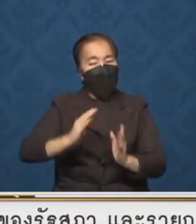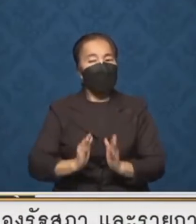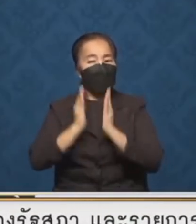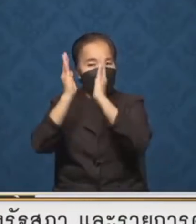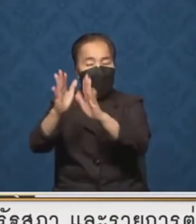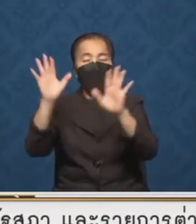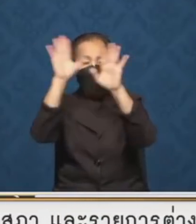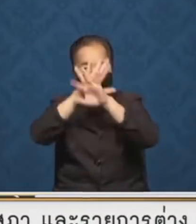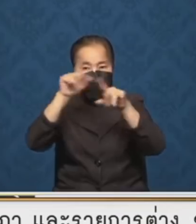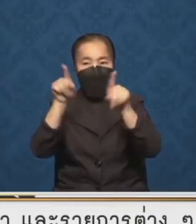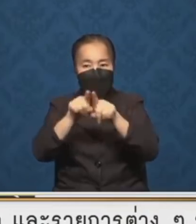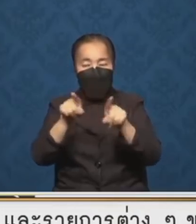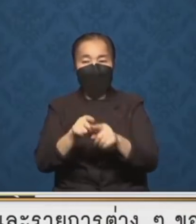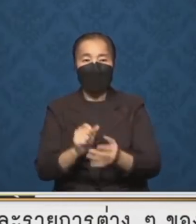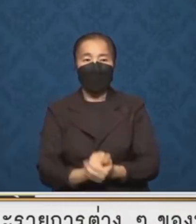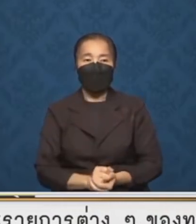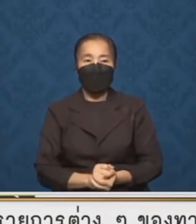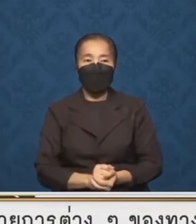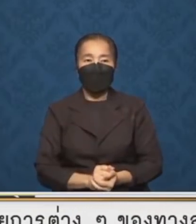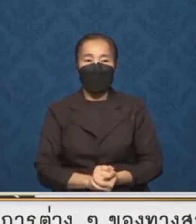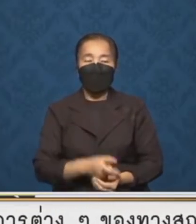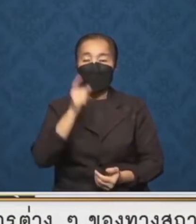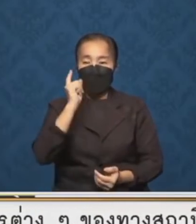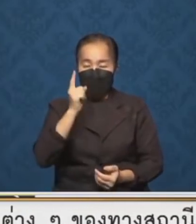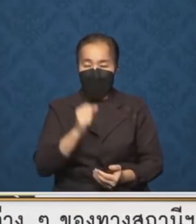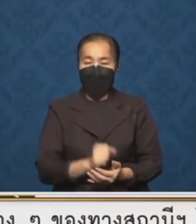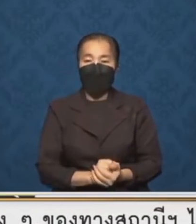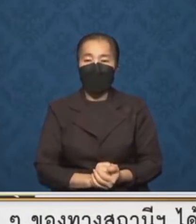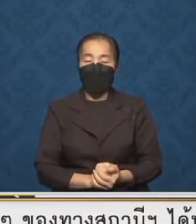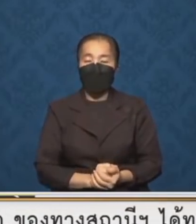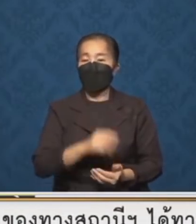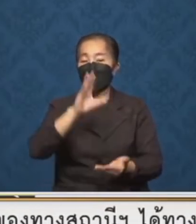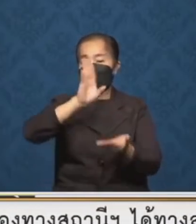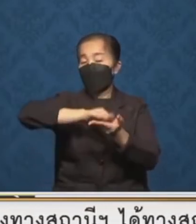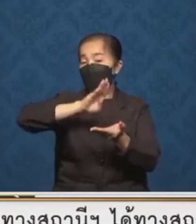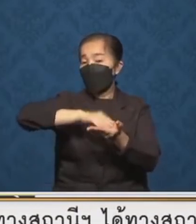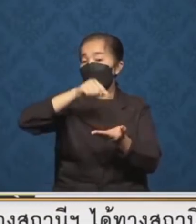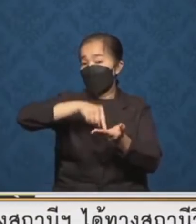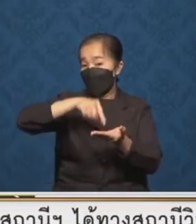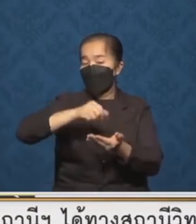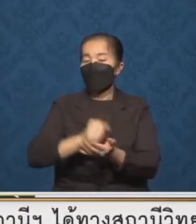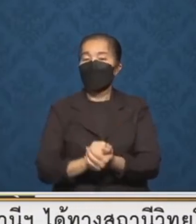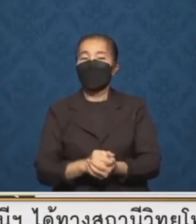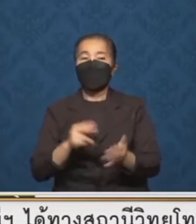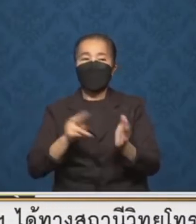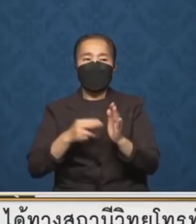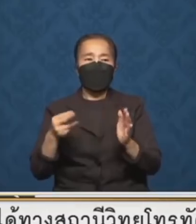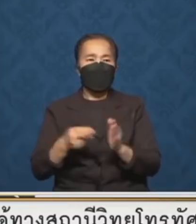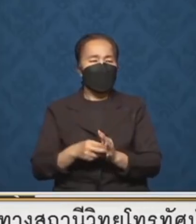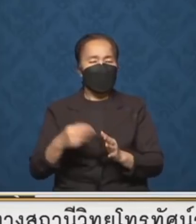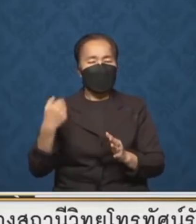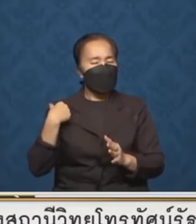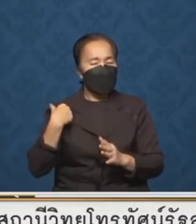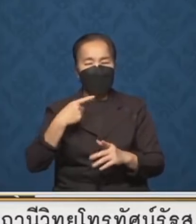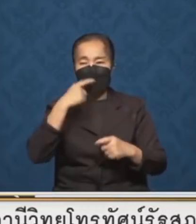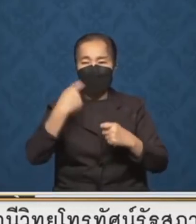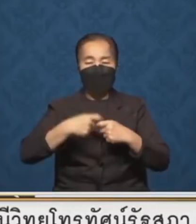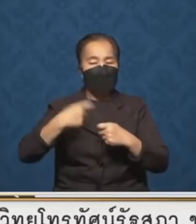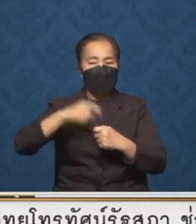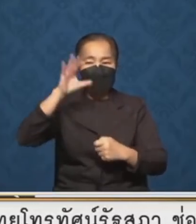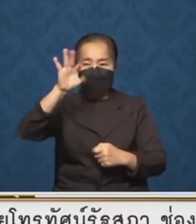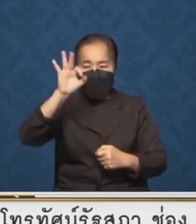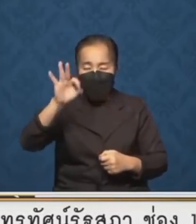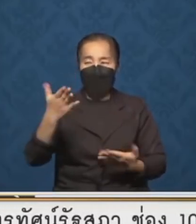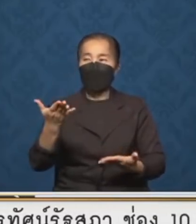แหละครับแล้วว่ากันจริงๆครับข้อมูลที่อยู่ในประกาศนี้ตีความได้ไกลกว่าข้อมูลที่ Google Facebook หรือแพลตฟอร์